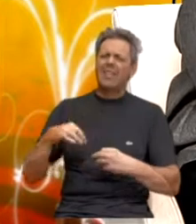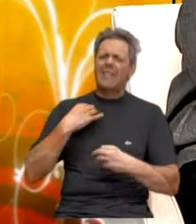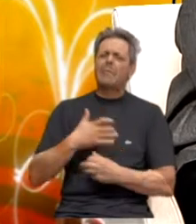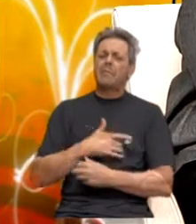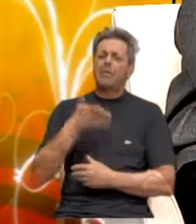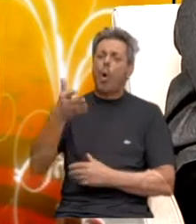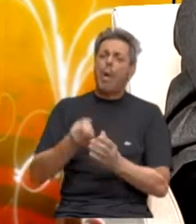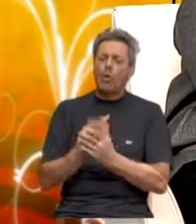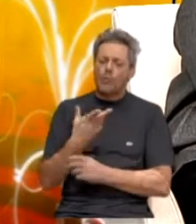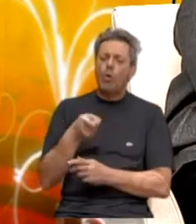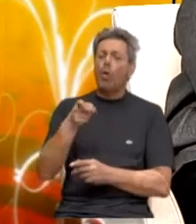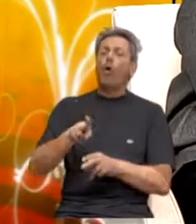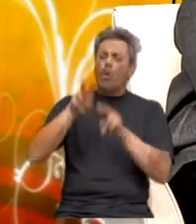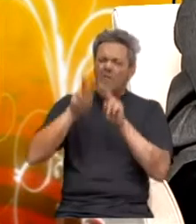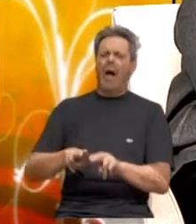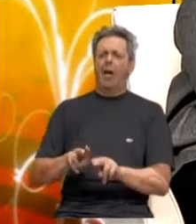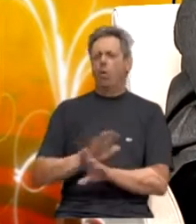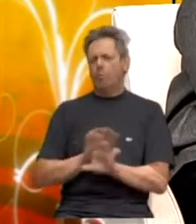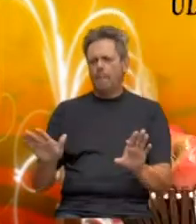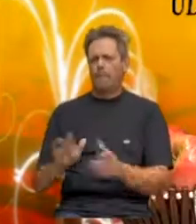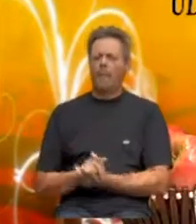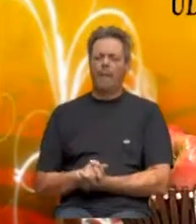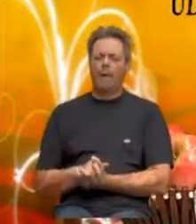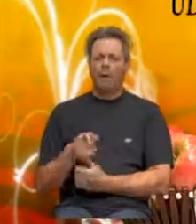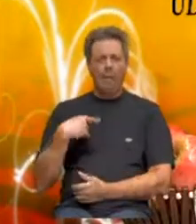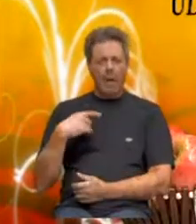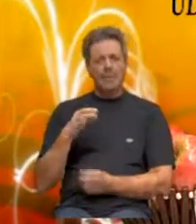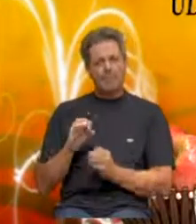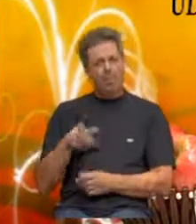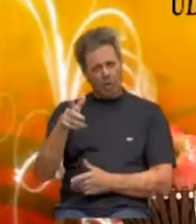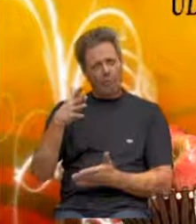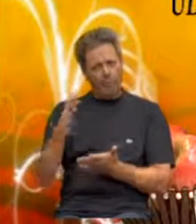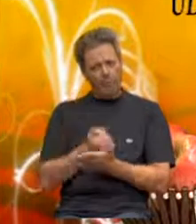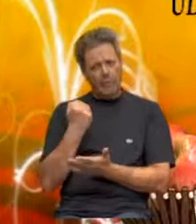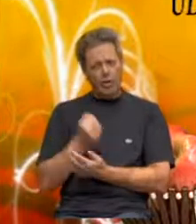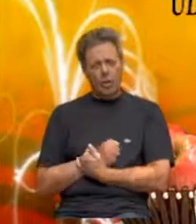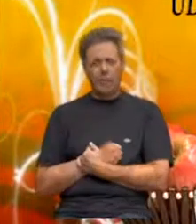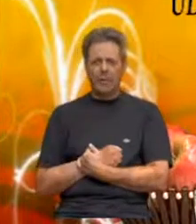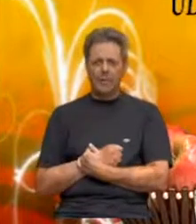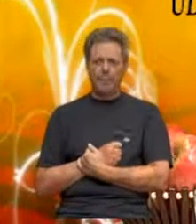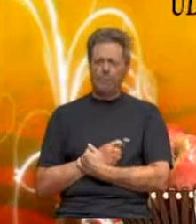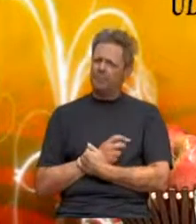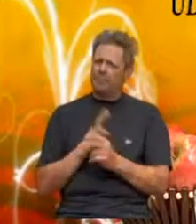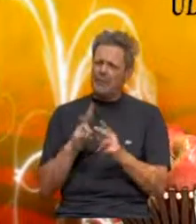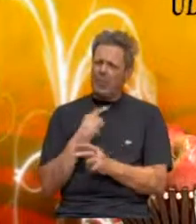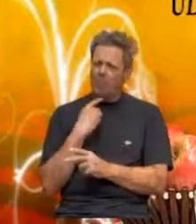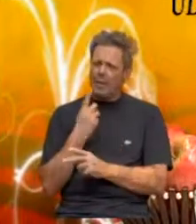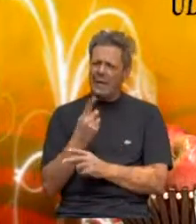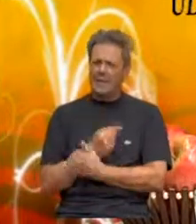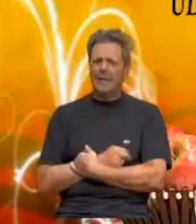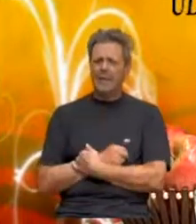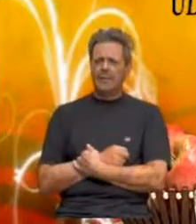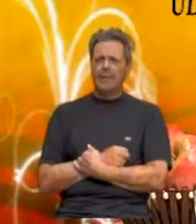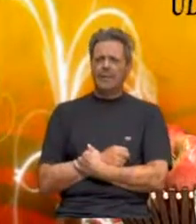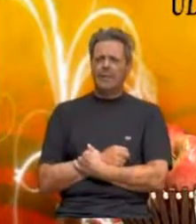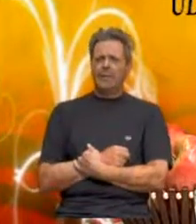srce onaj proizvod koji to stvarno jest. Da, ja sam sigurna da će to uspjeti, poznavajući vas. A sad ćete mi samo kratko reći, nama je jako blizu kraj.